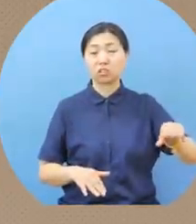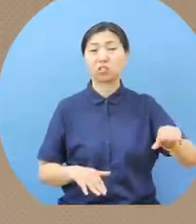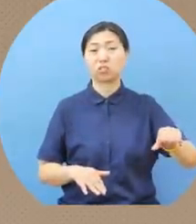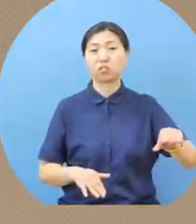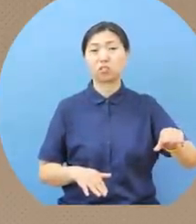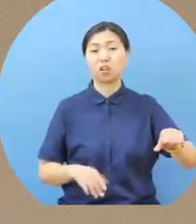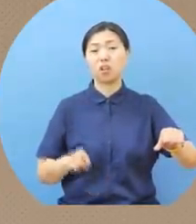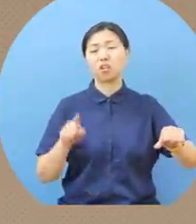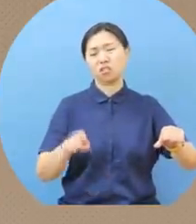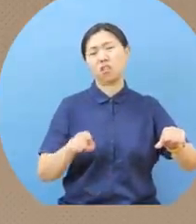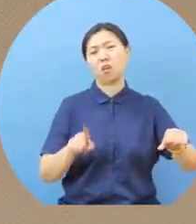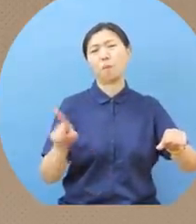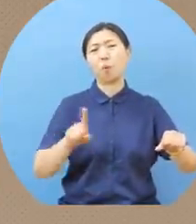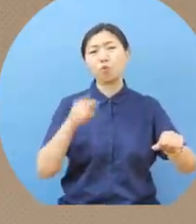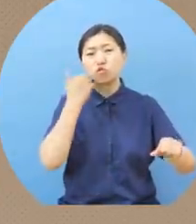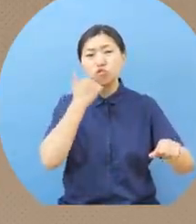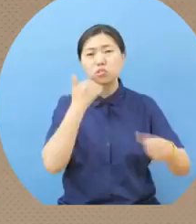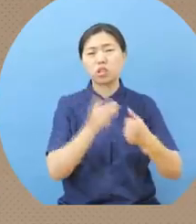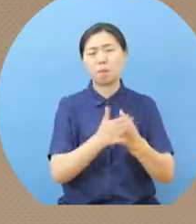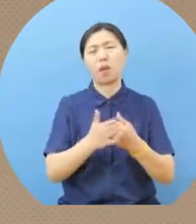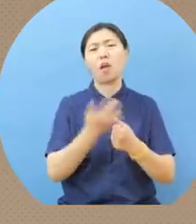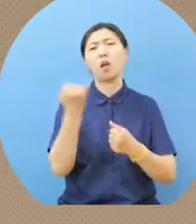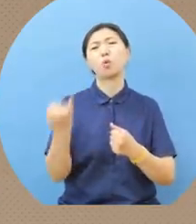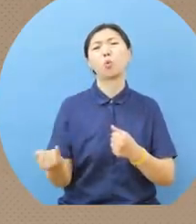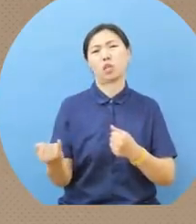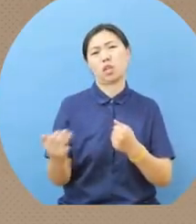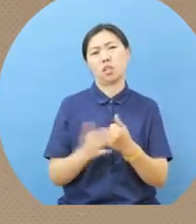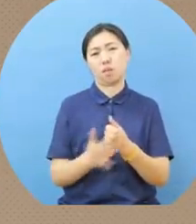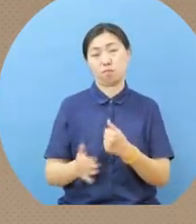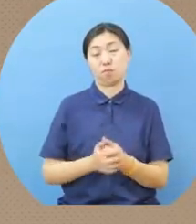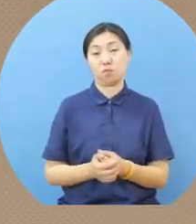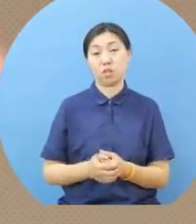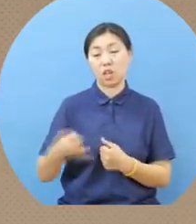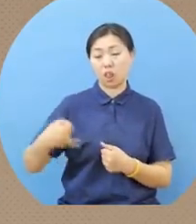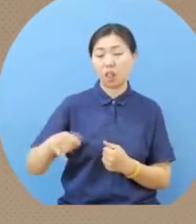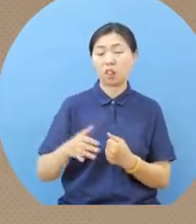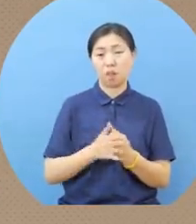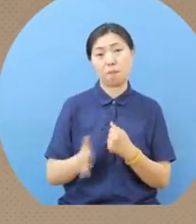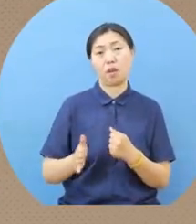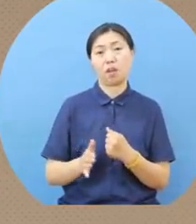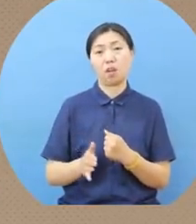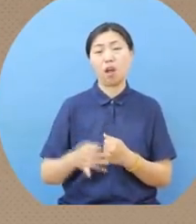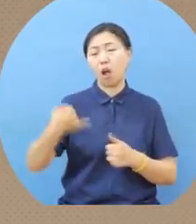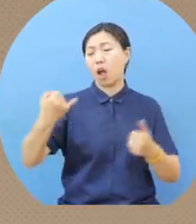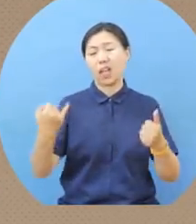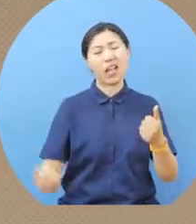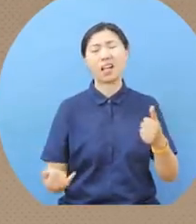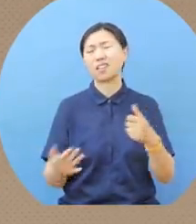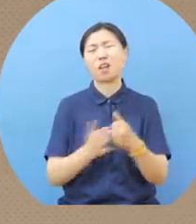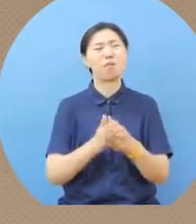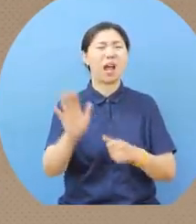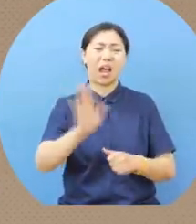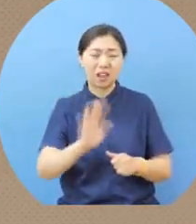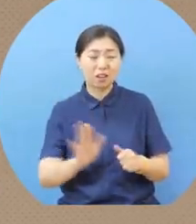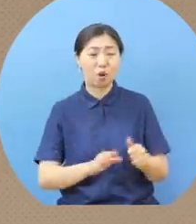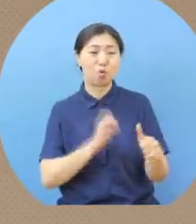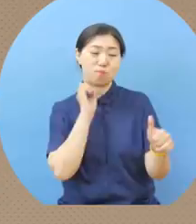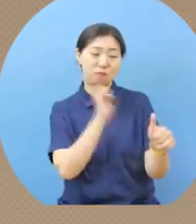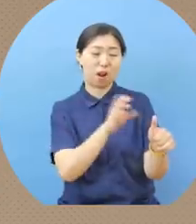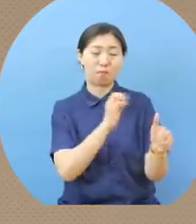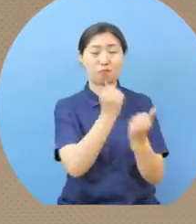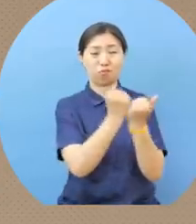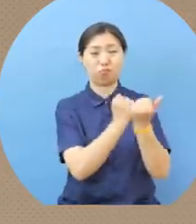아이는 그게 동생 때문이라고 생각을 해서 통증 때문에 암이 더 이런 사람들 처럼 그렇게